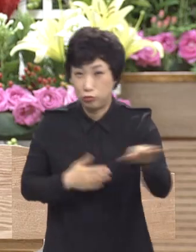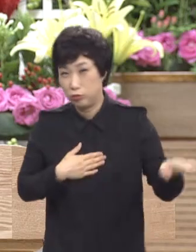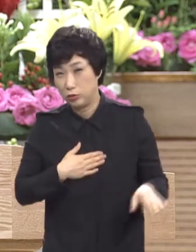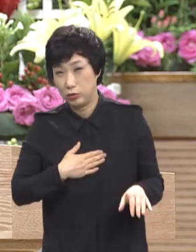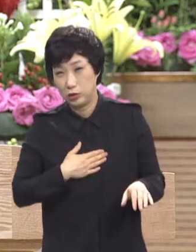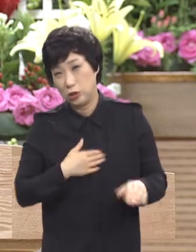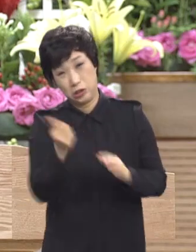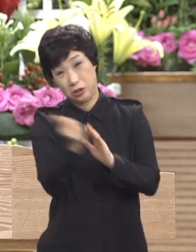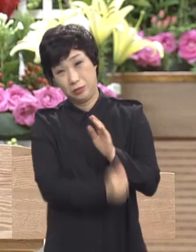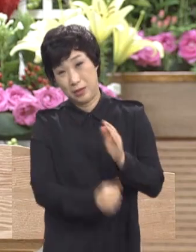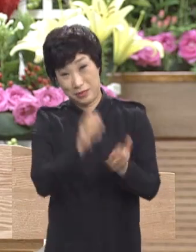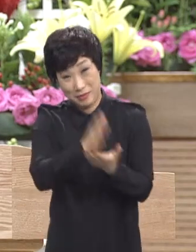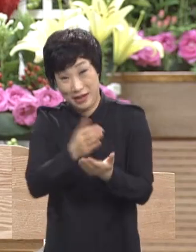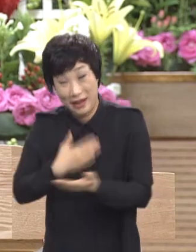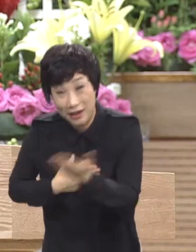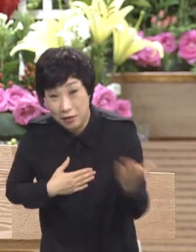말자.